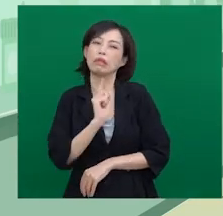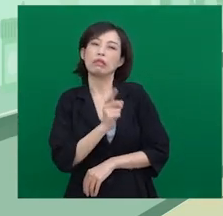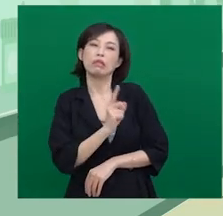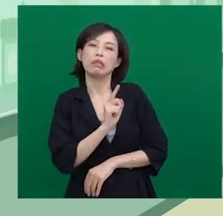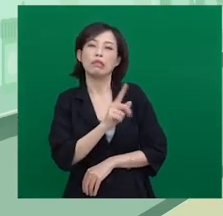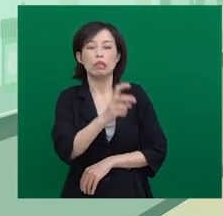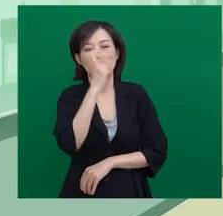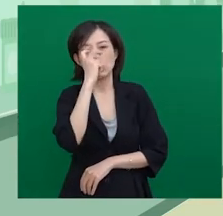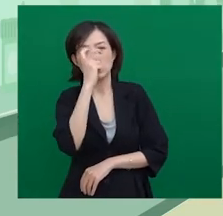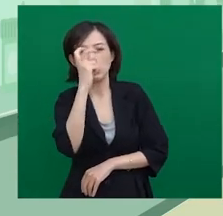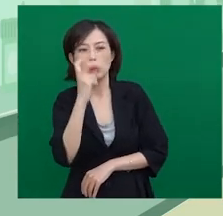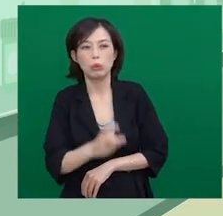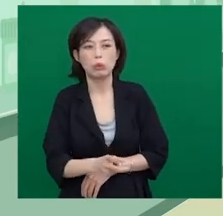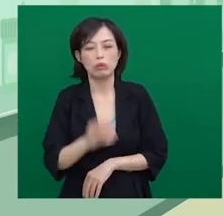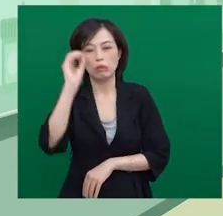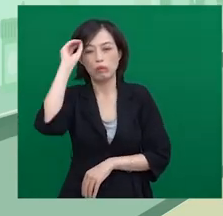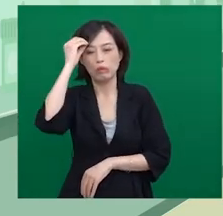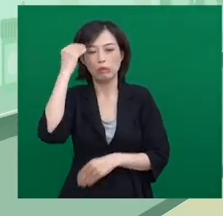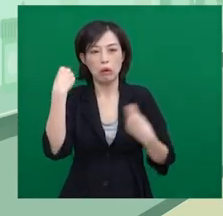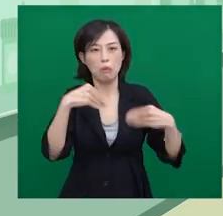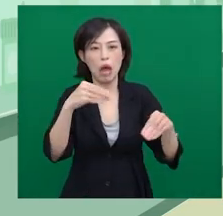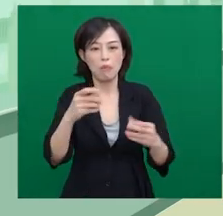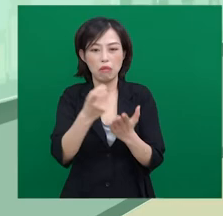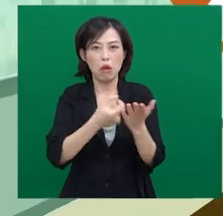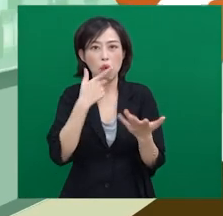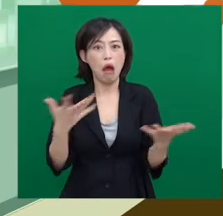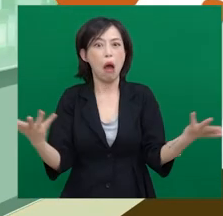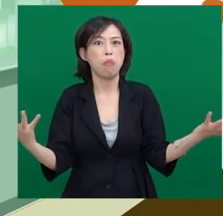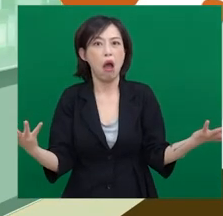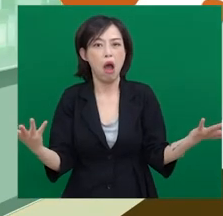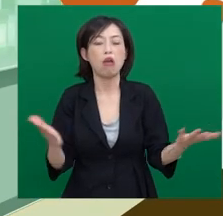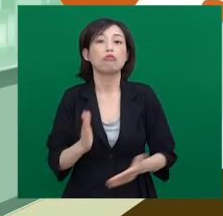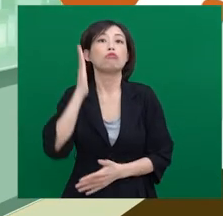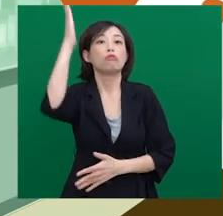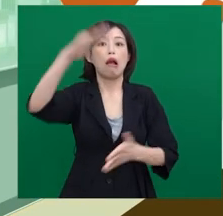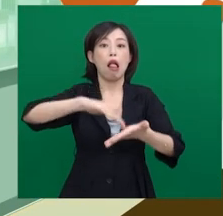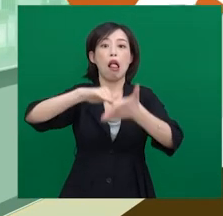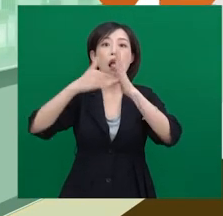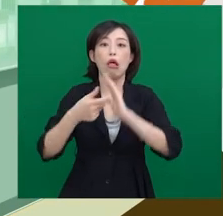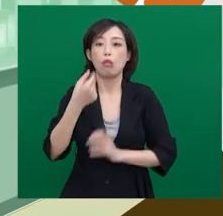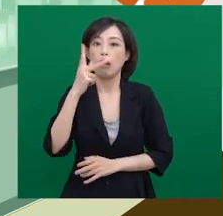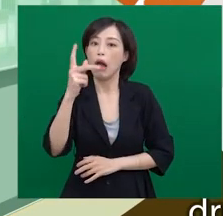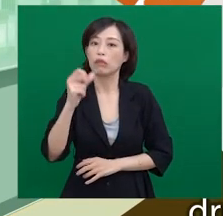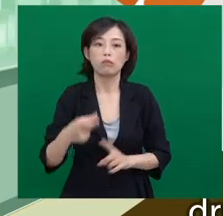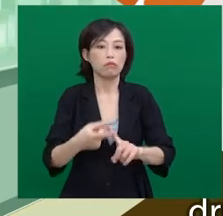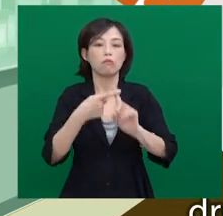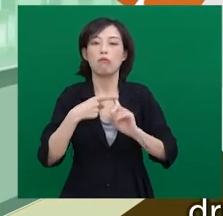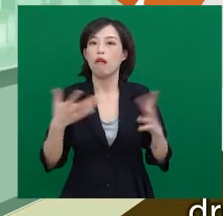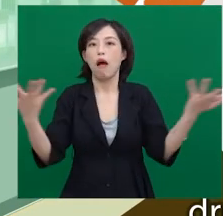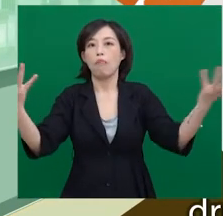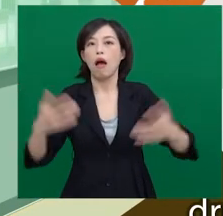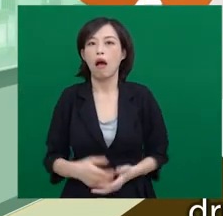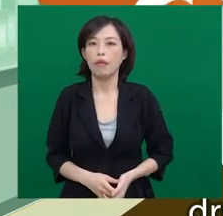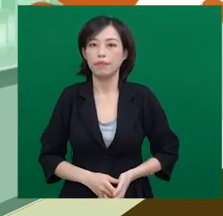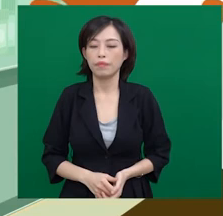bán thuốc cho người chăn nuôi mà không có đơn thuốc của bác sĩ thú y thì có ngày tất cả kháng sinh đều mất tác dụng. Người bán thuốc cần